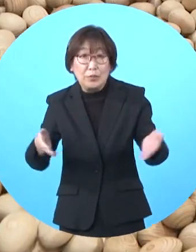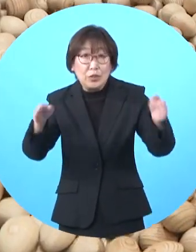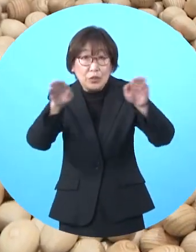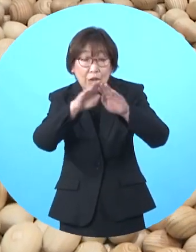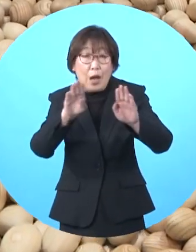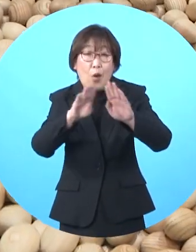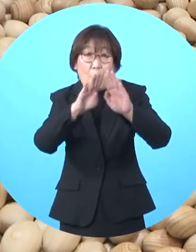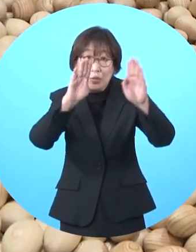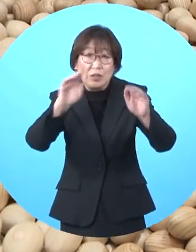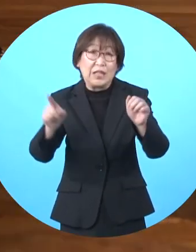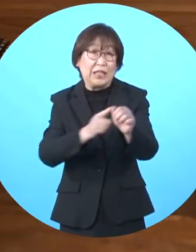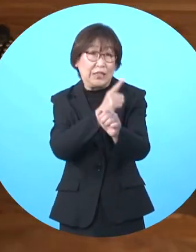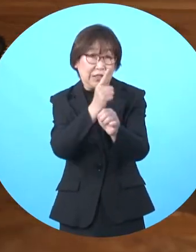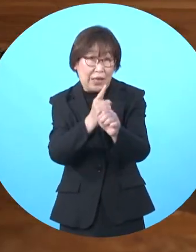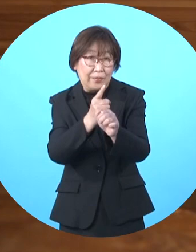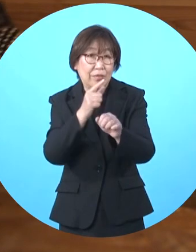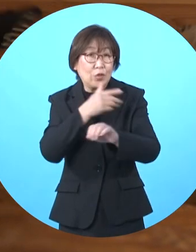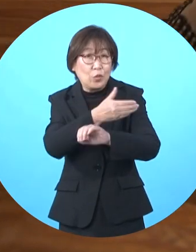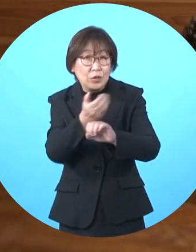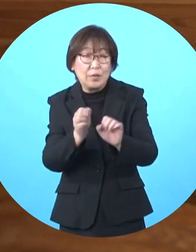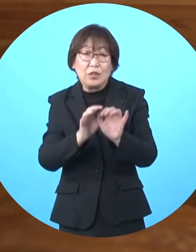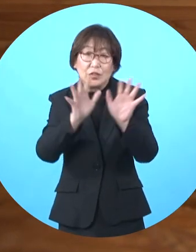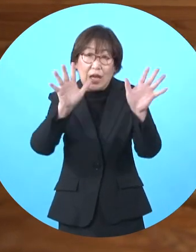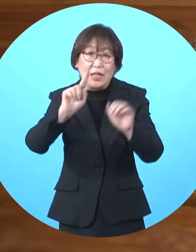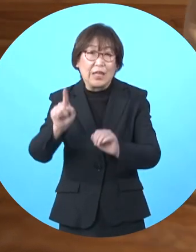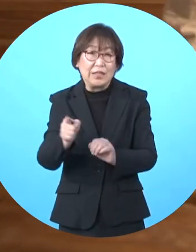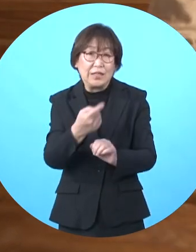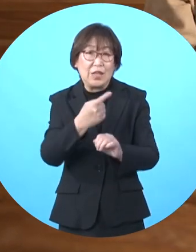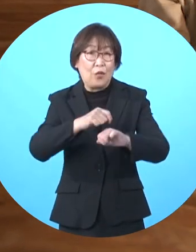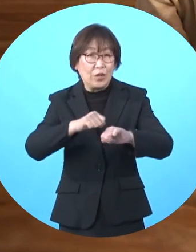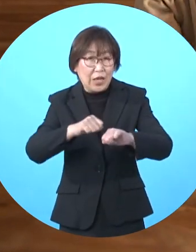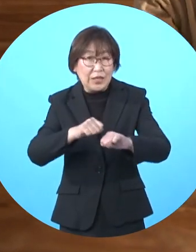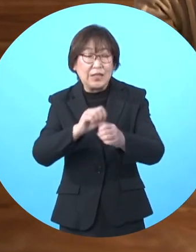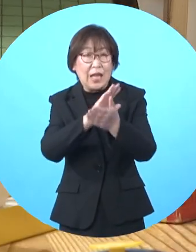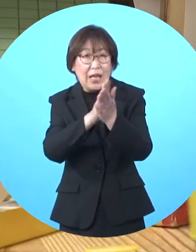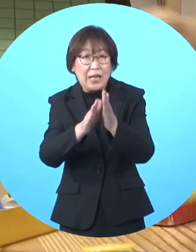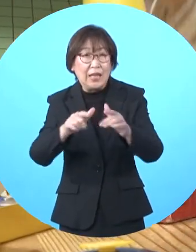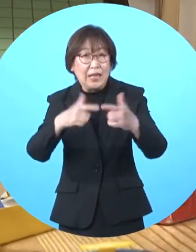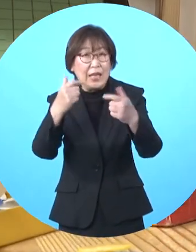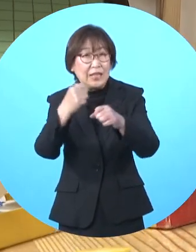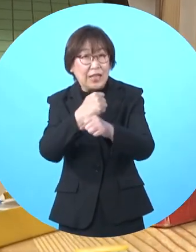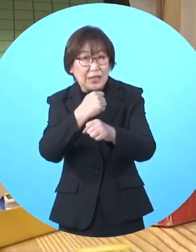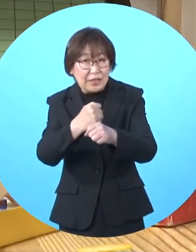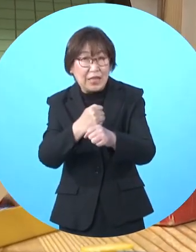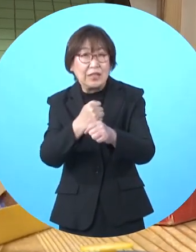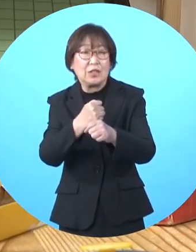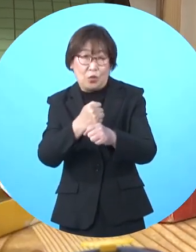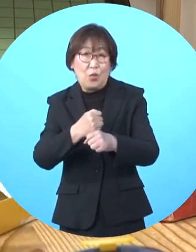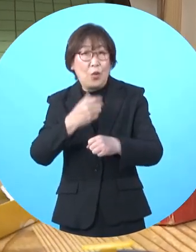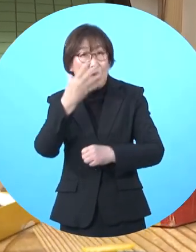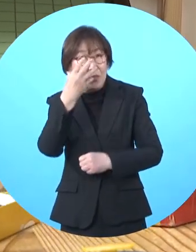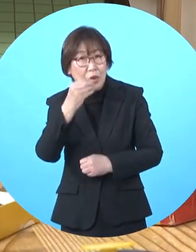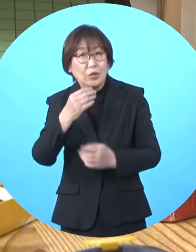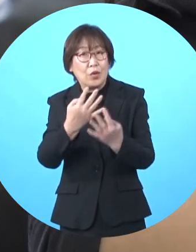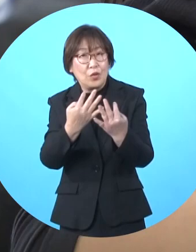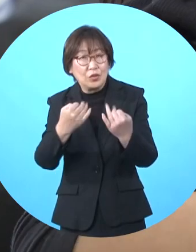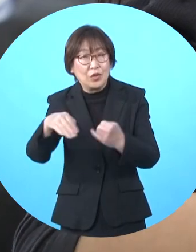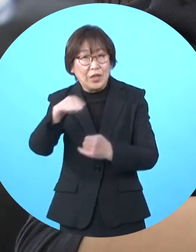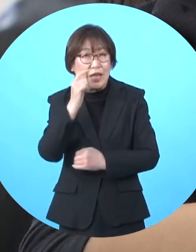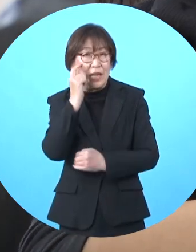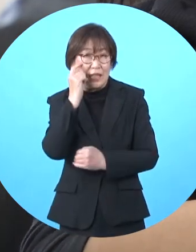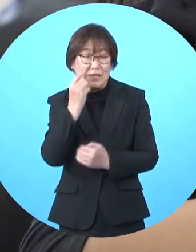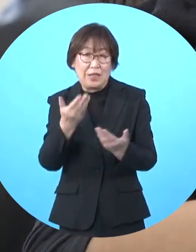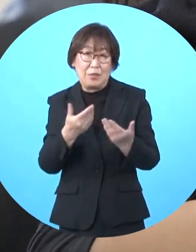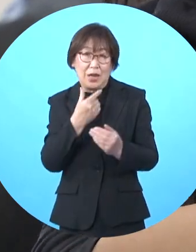して1年、徳島の豊かな自然を生かした県産材の魅力を多くの方に感じていただきたいですね。